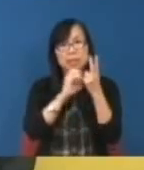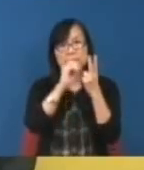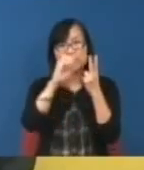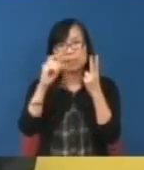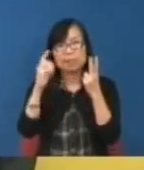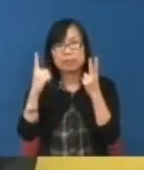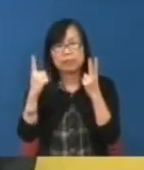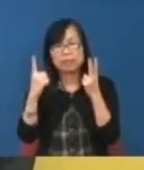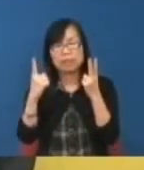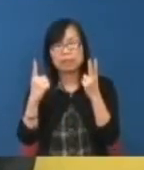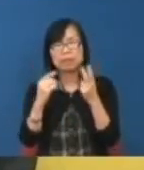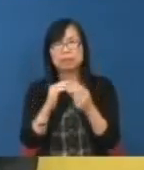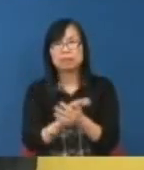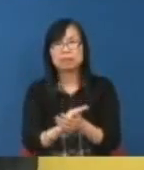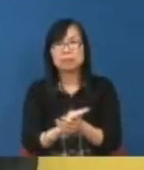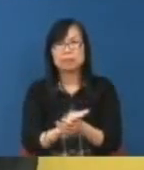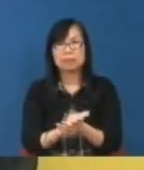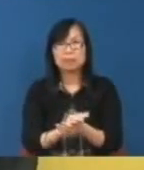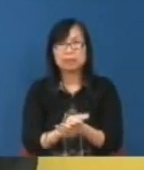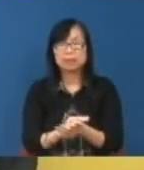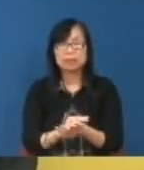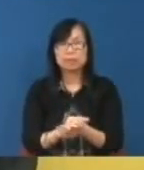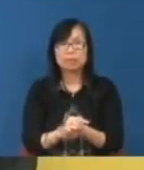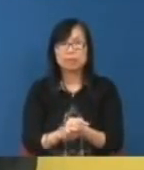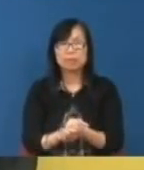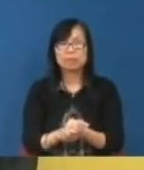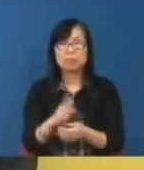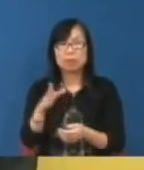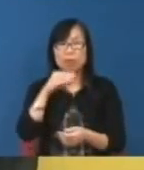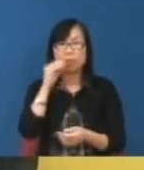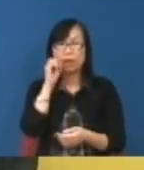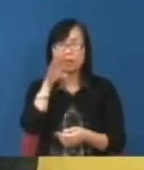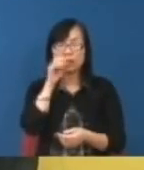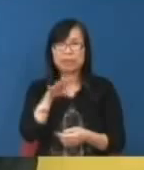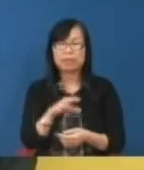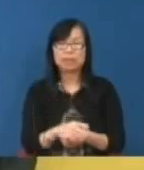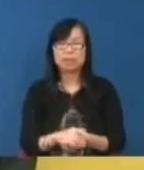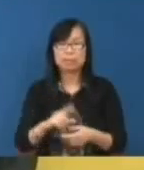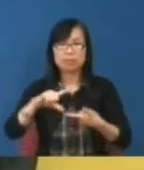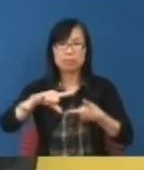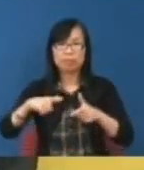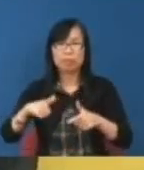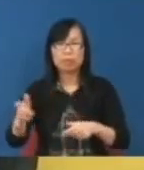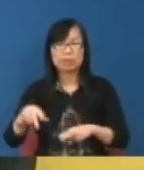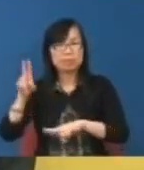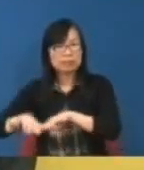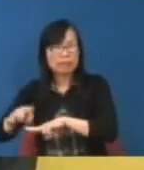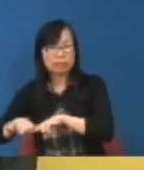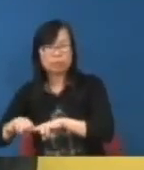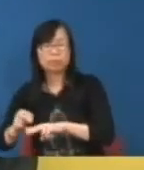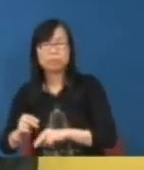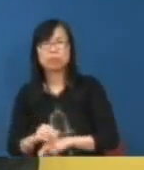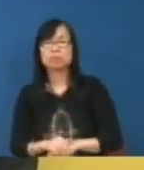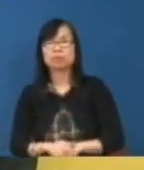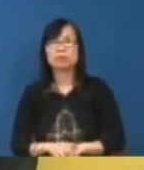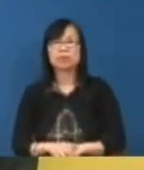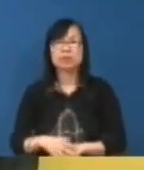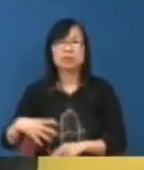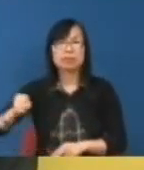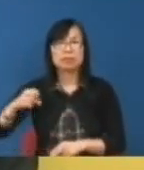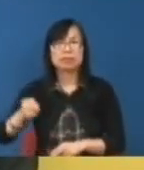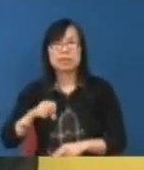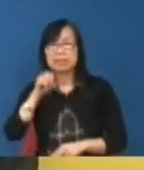二零一零年六月嘅時候，咪佢建議個方案噶嘛。其實屌共產黨即係高人指